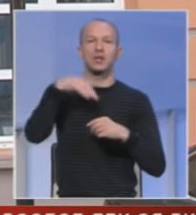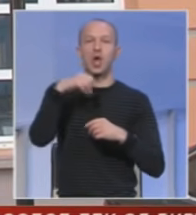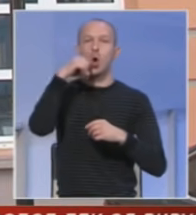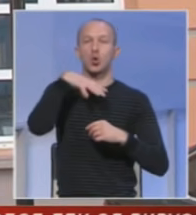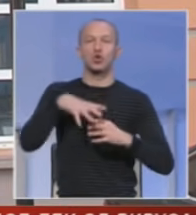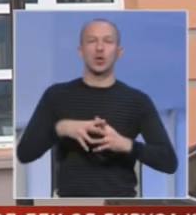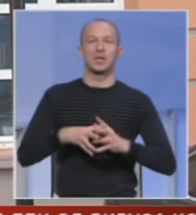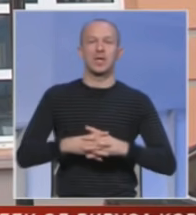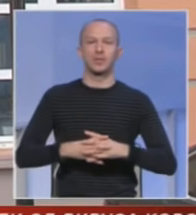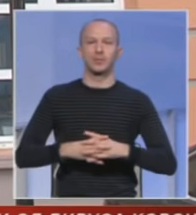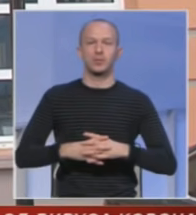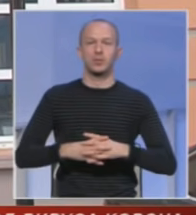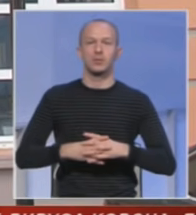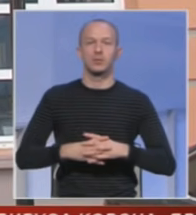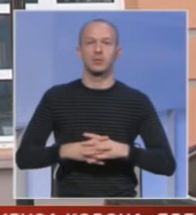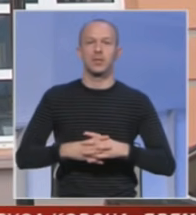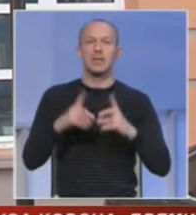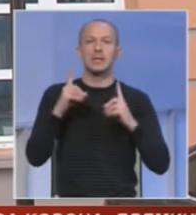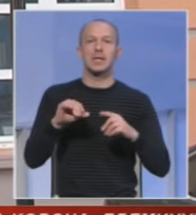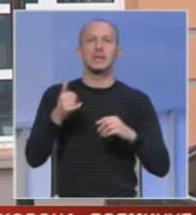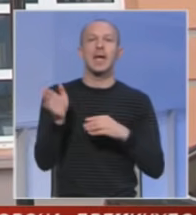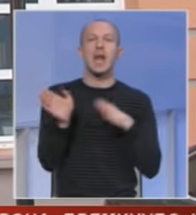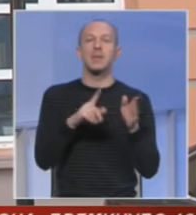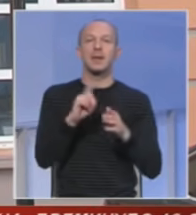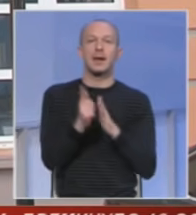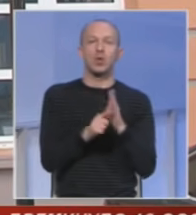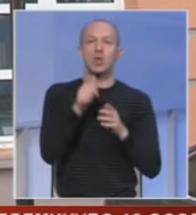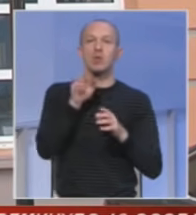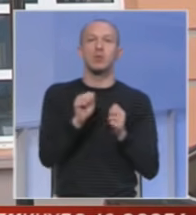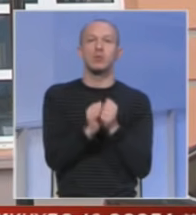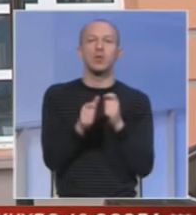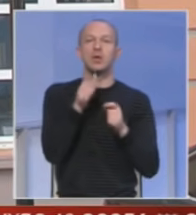ugroženosti. Dakle, prosto stanje elementarne nepogode i moramo se boriti i nositi sa ovim.